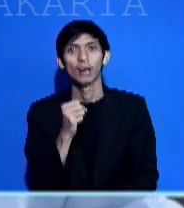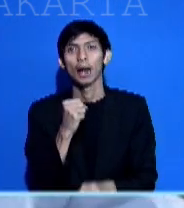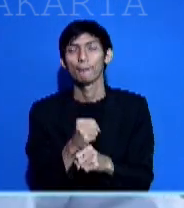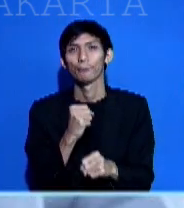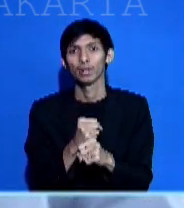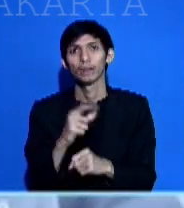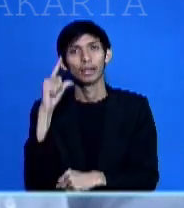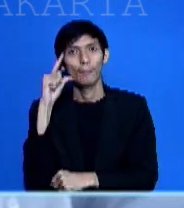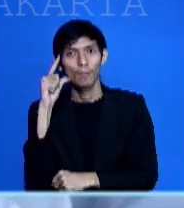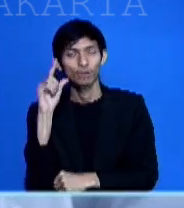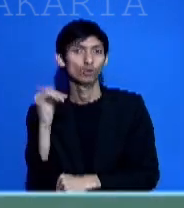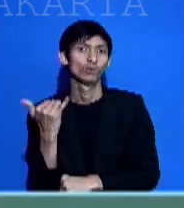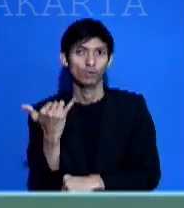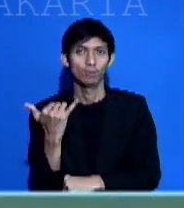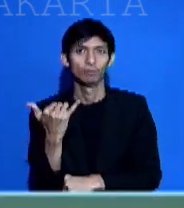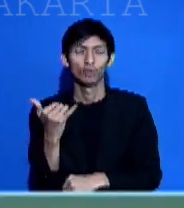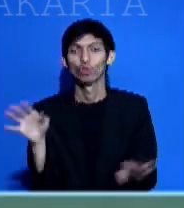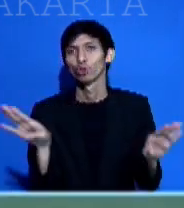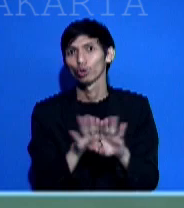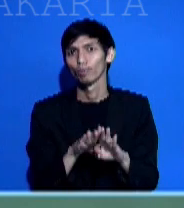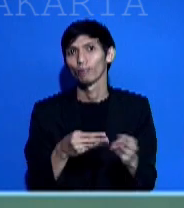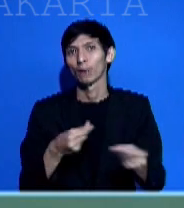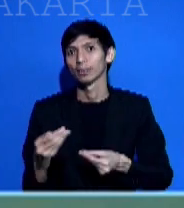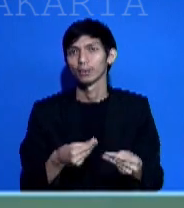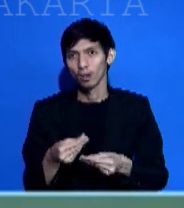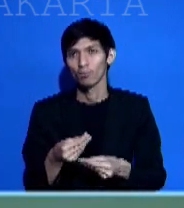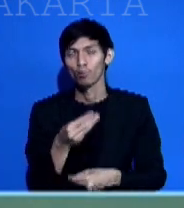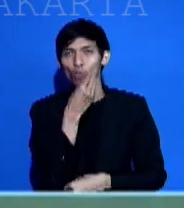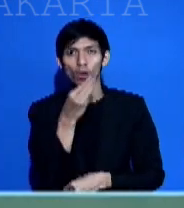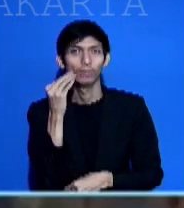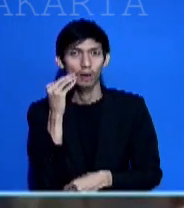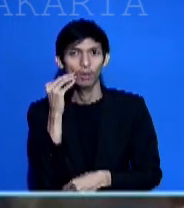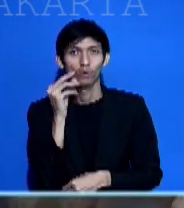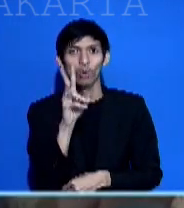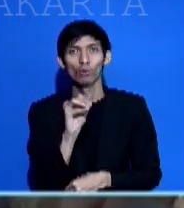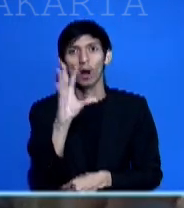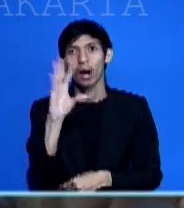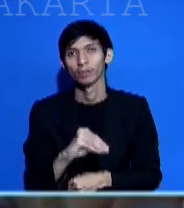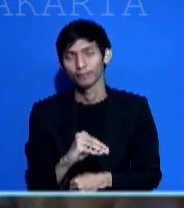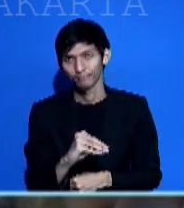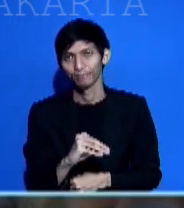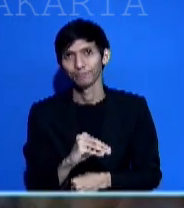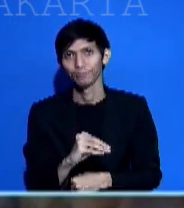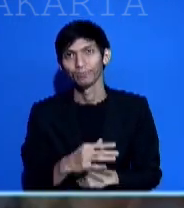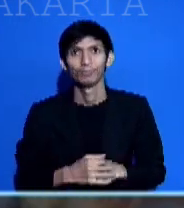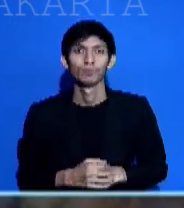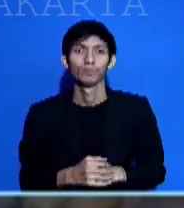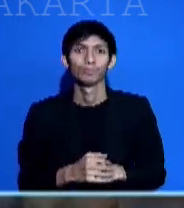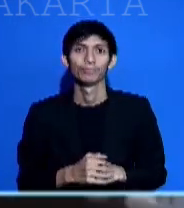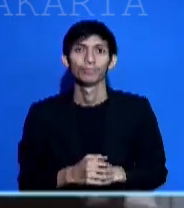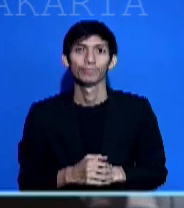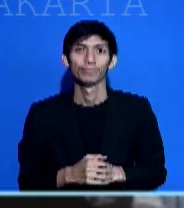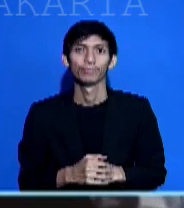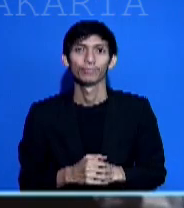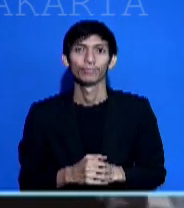sanyakarta ini menjadi penutup pasar yang telah digelar selama 20 hari sejak awal memasuki bulan Ramadan 1445